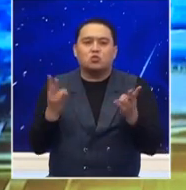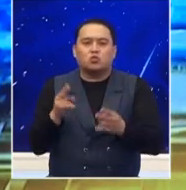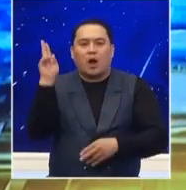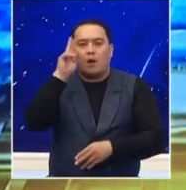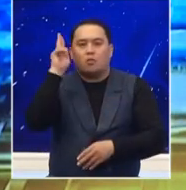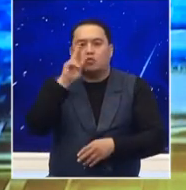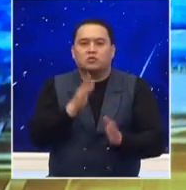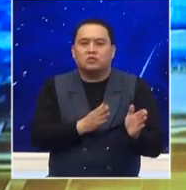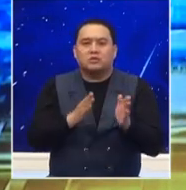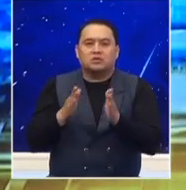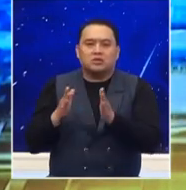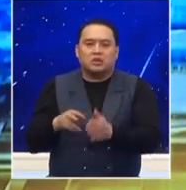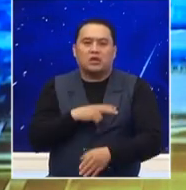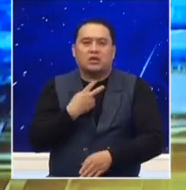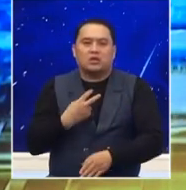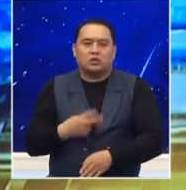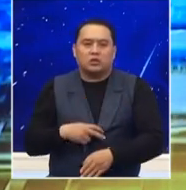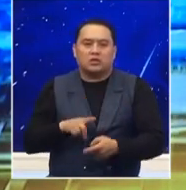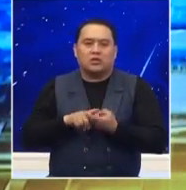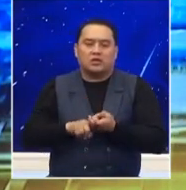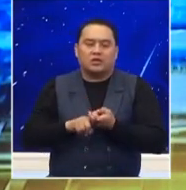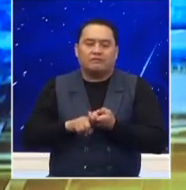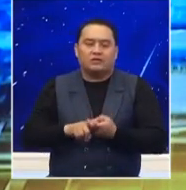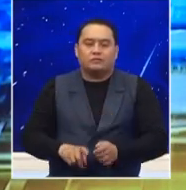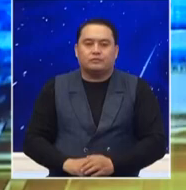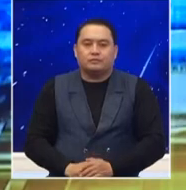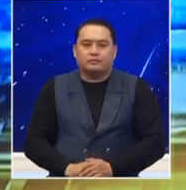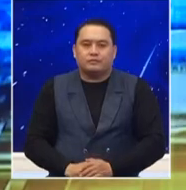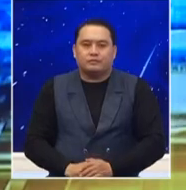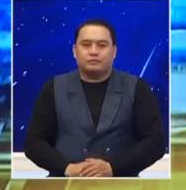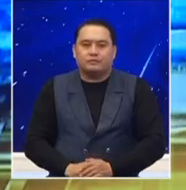вынуждены обучаться в штатном режиме, рискуя подхватить инфекцию.